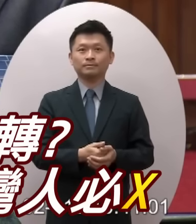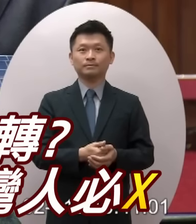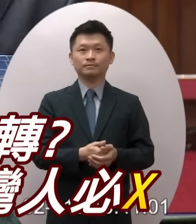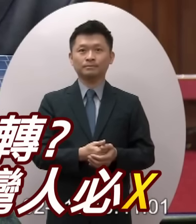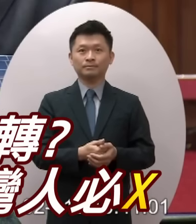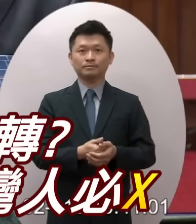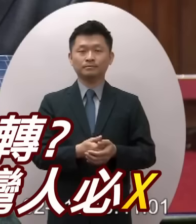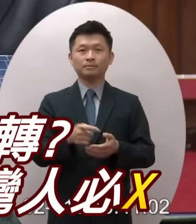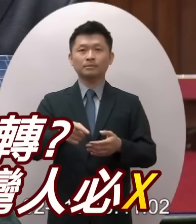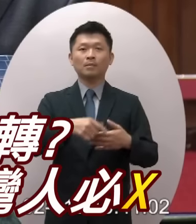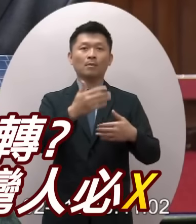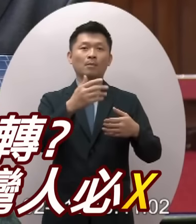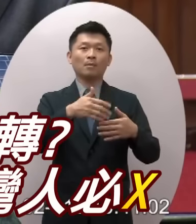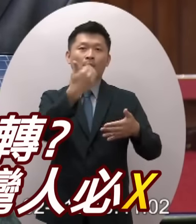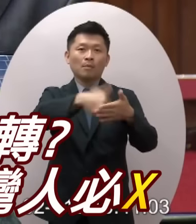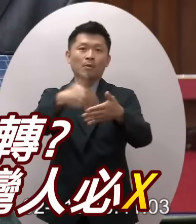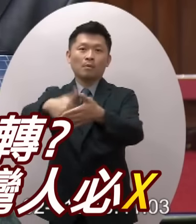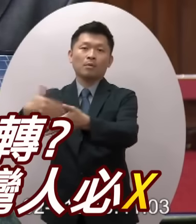跳过人过，